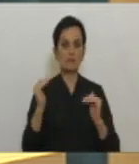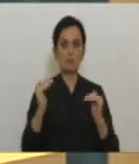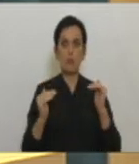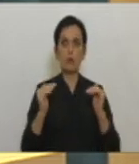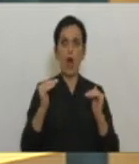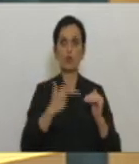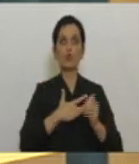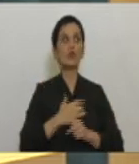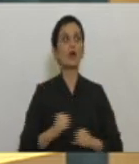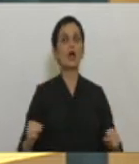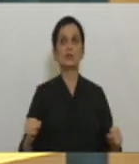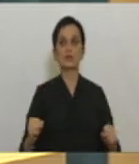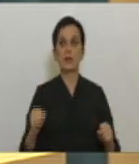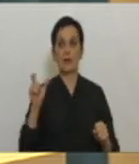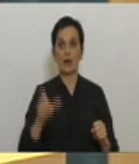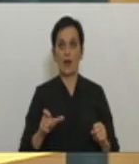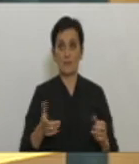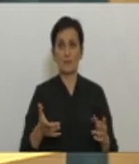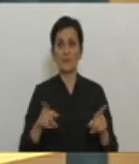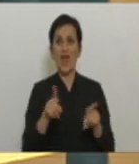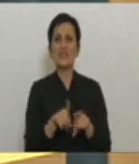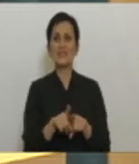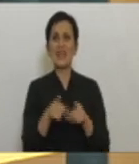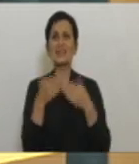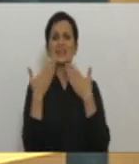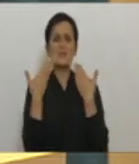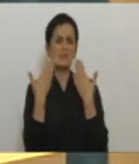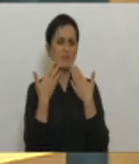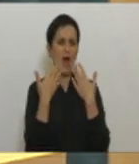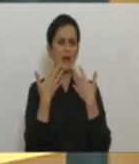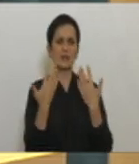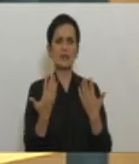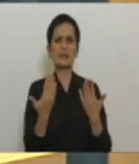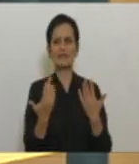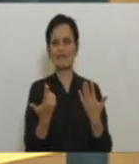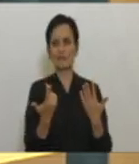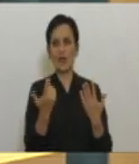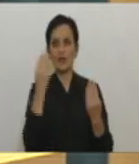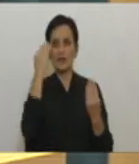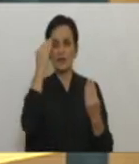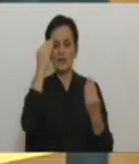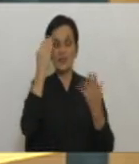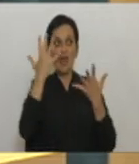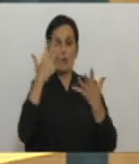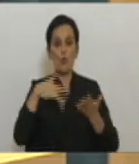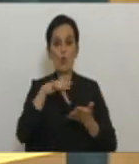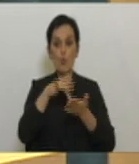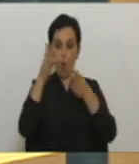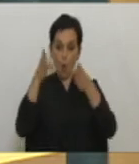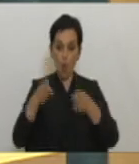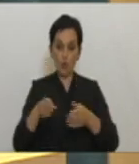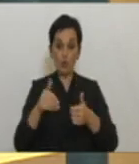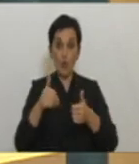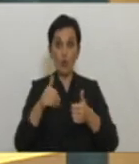რომ გული გაგისკრება კაც. და ასეთი მარტივი, ანუ წარმოდგენა რომ გაქვს შენ მოქალაქეზე ისეთი, როგორც არ უნდა